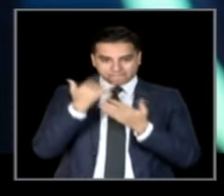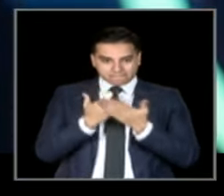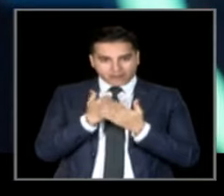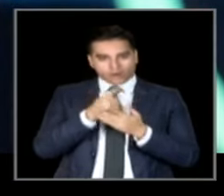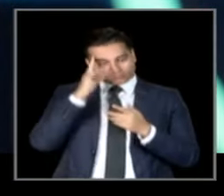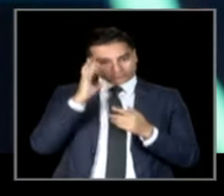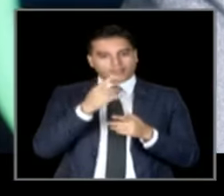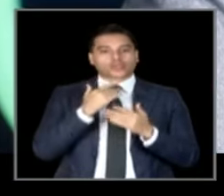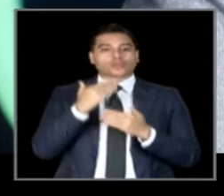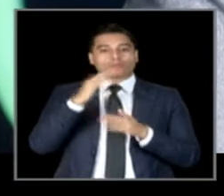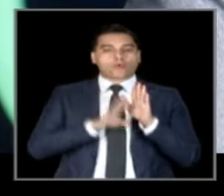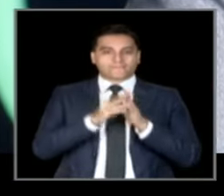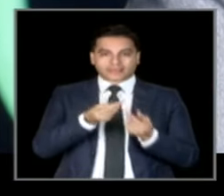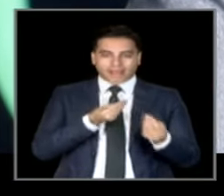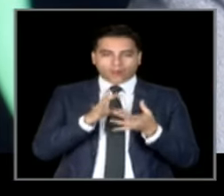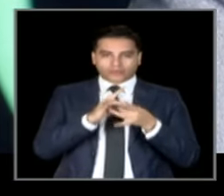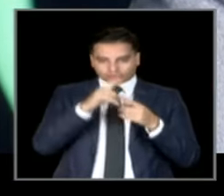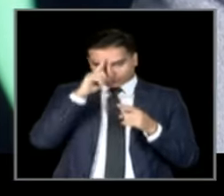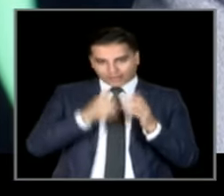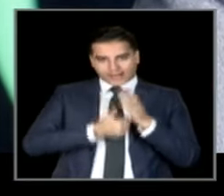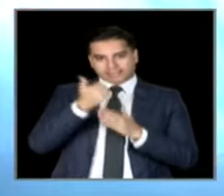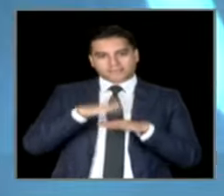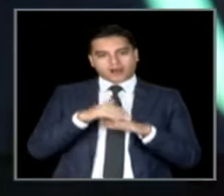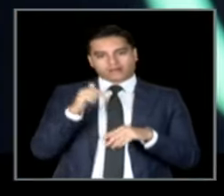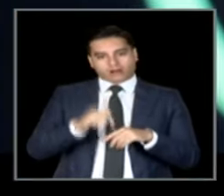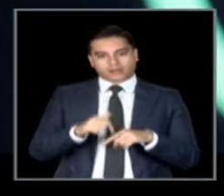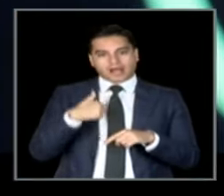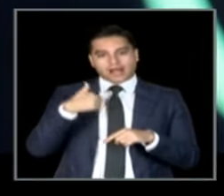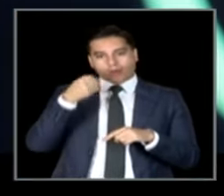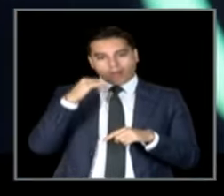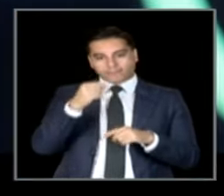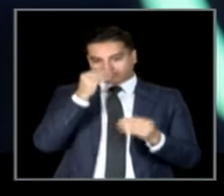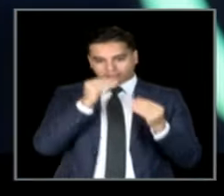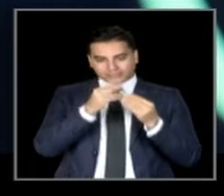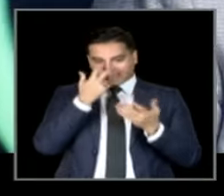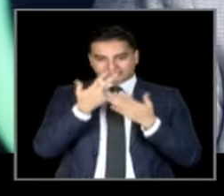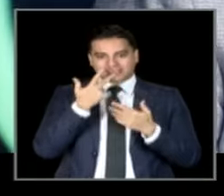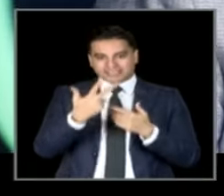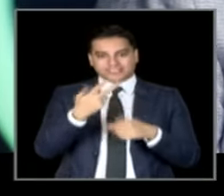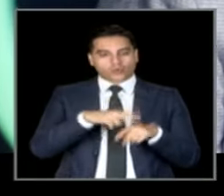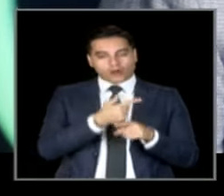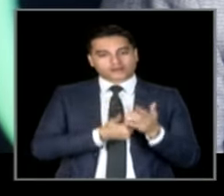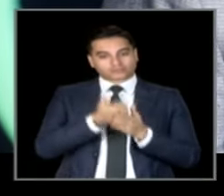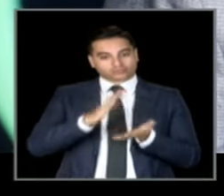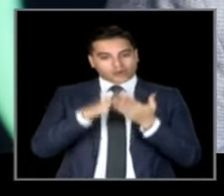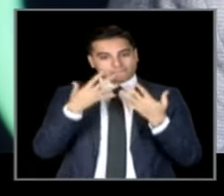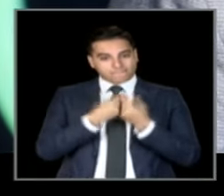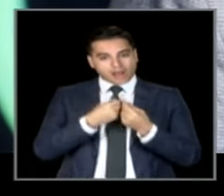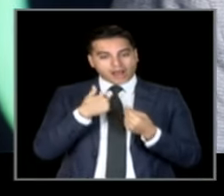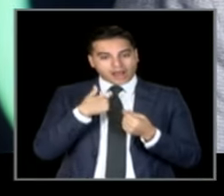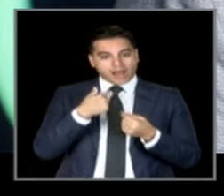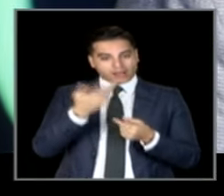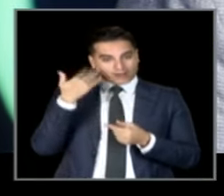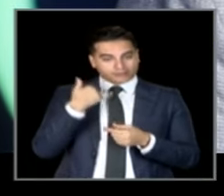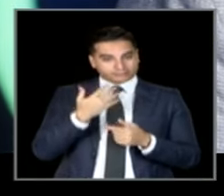وهو شخص طموح ومتعاون وبإذن الله يكون سبب في إن احنا نساعد النهاردة. أنا وأحمد نعرف بعض بقالنا أكتر من 3 سنين، وده ساعدنا إن احنا لما اشتغلنا في تيم